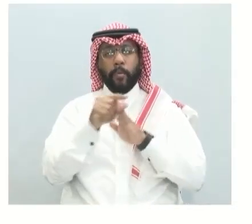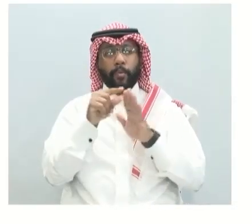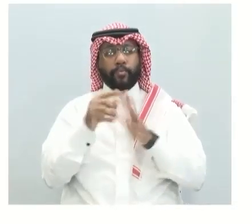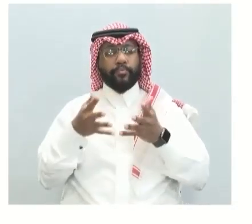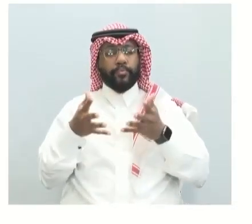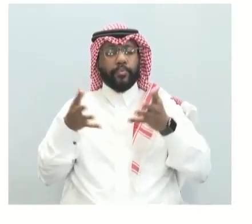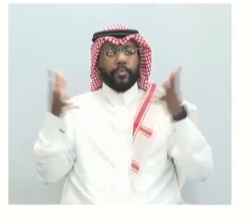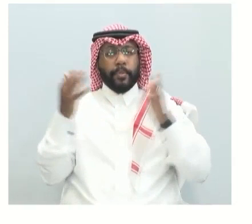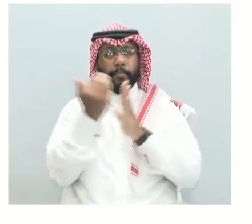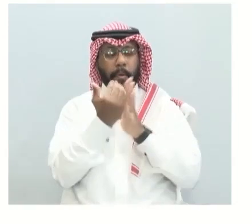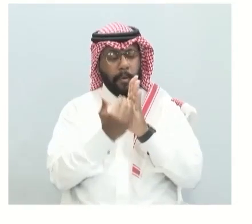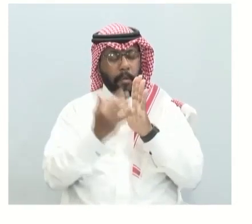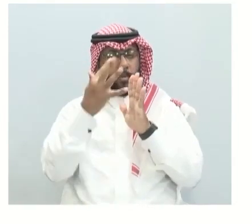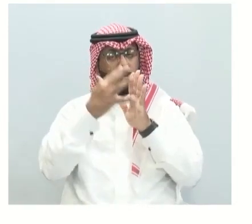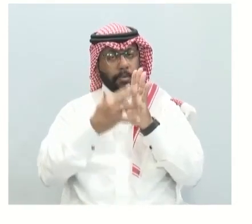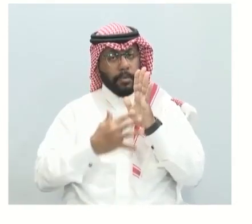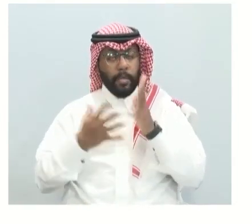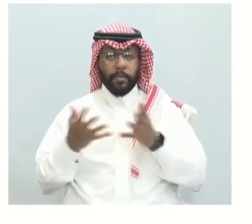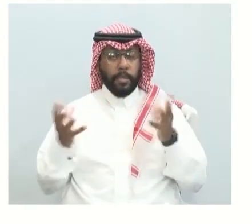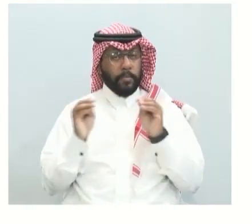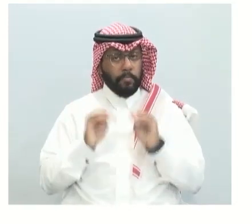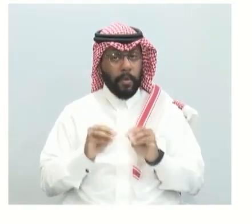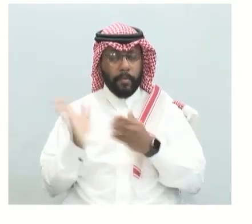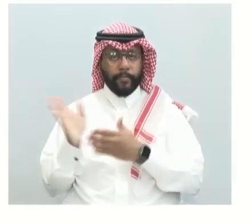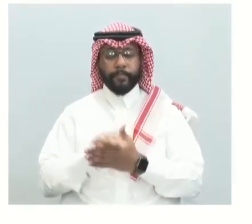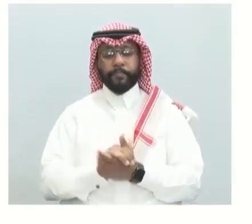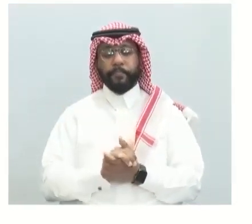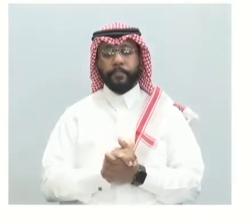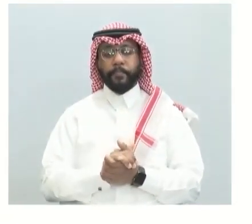الموضوع المراد البحث عنه بشكل اكثر دقه